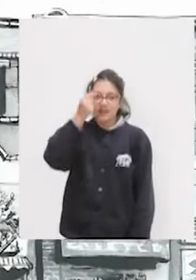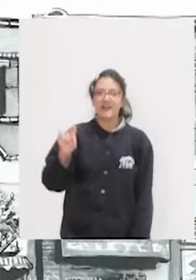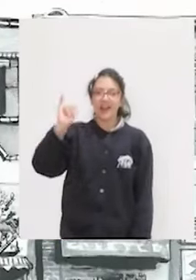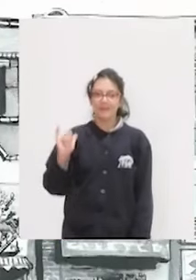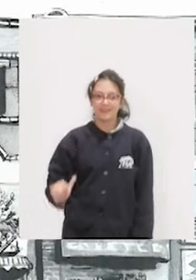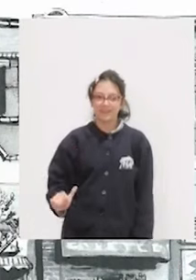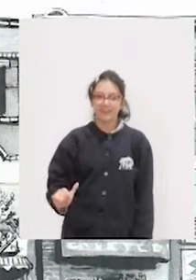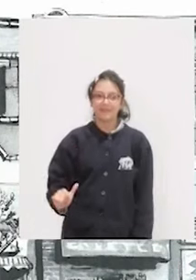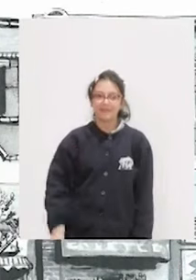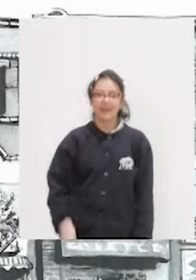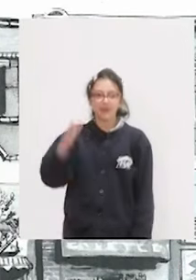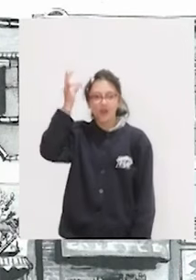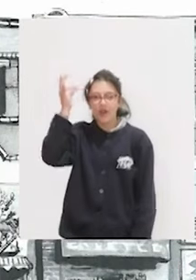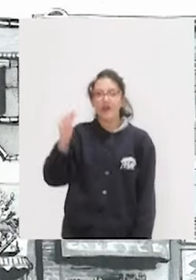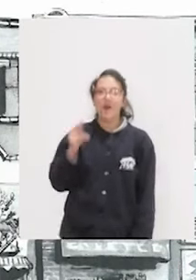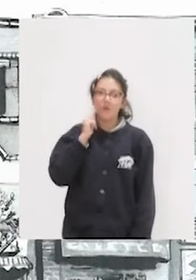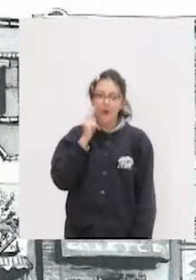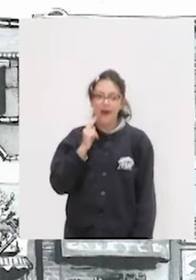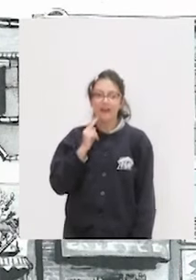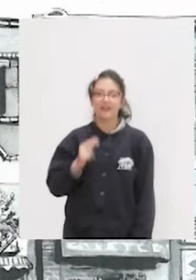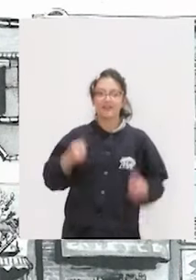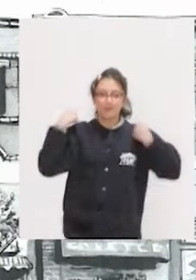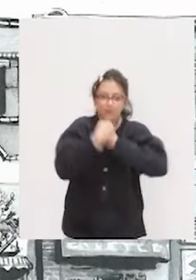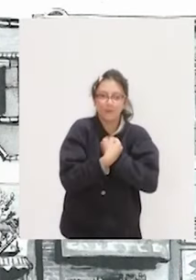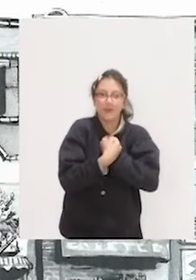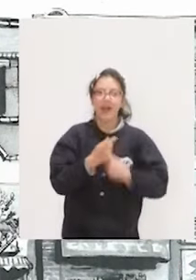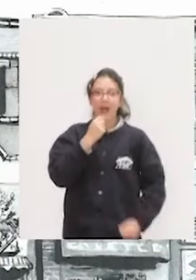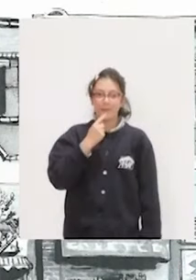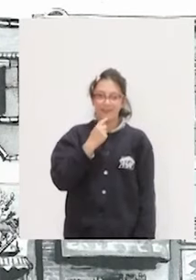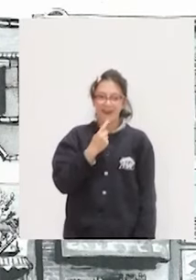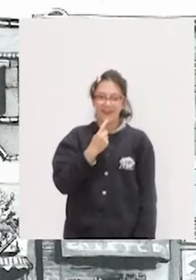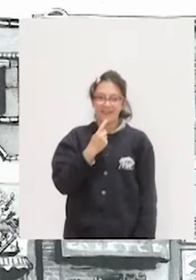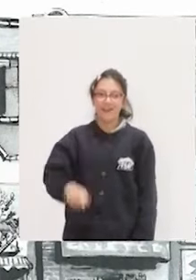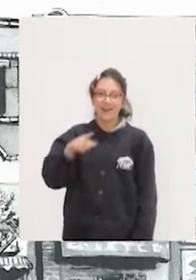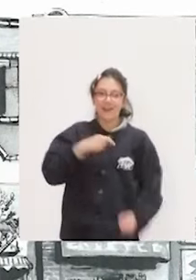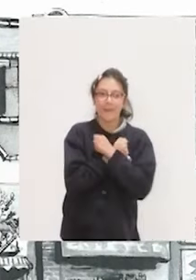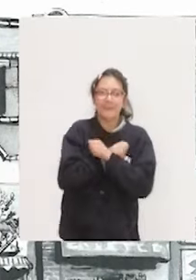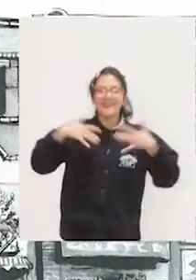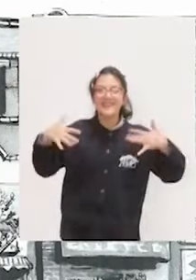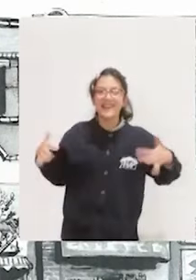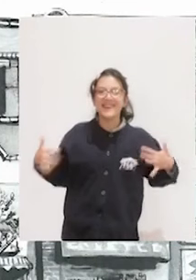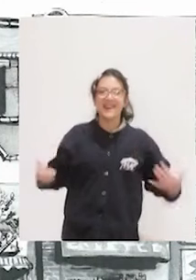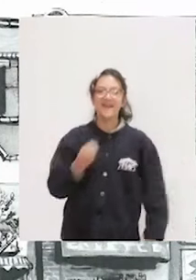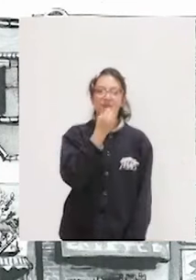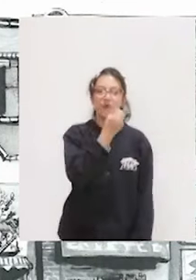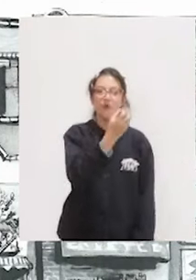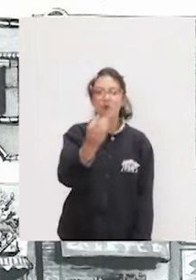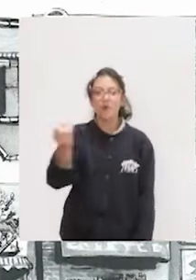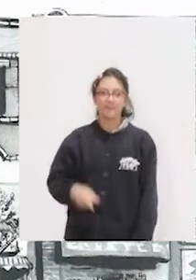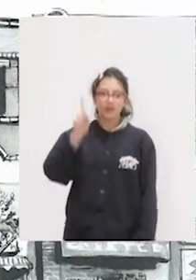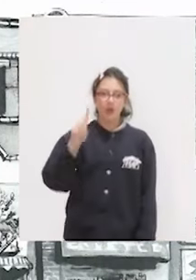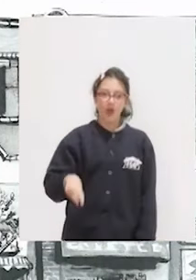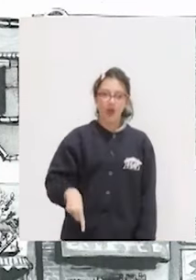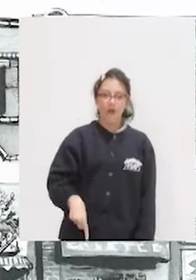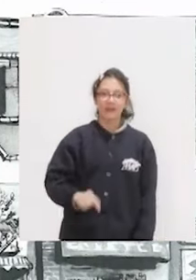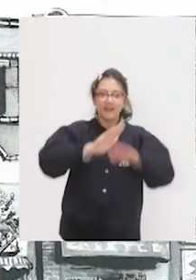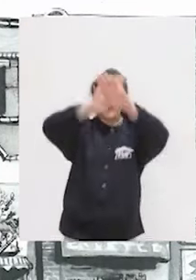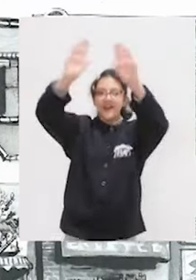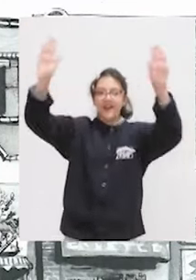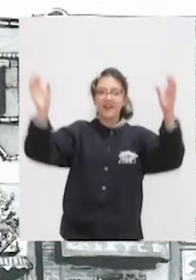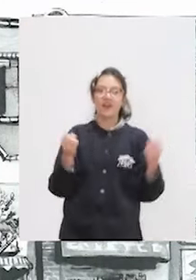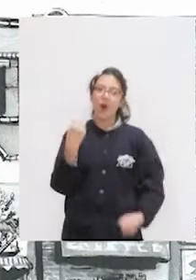Yasmine est une petite fille aux cheveux noirs. Elle porte un manteau rouge. Elle adore les fleurs. Un beau jour,